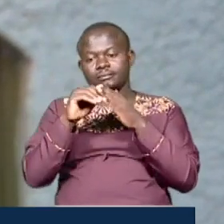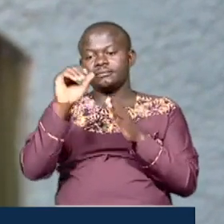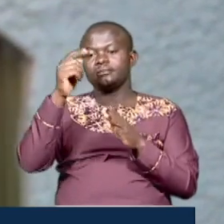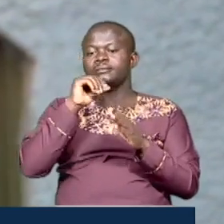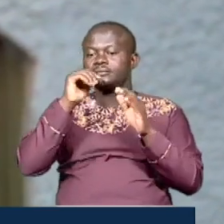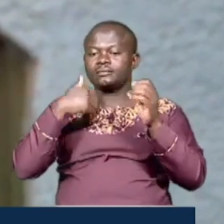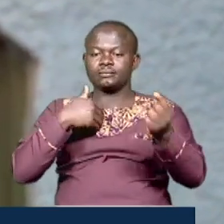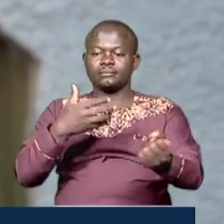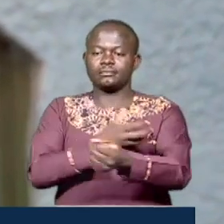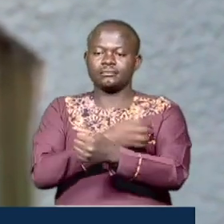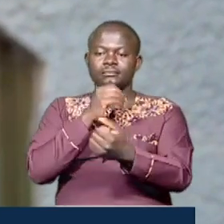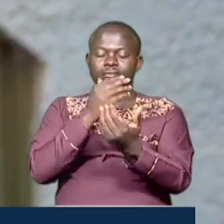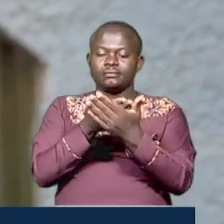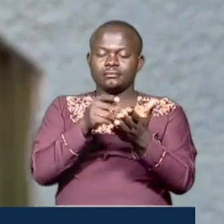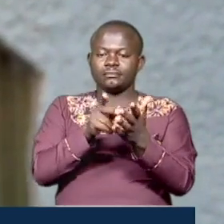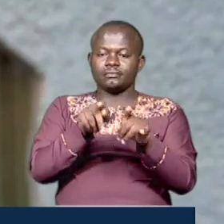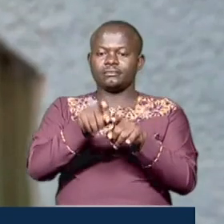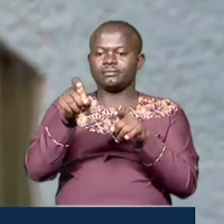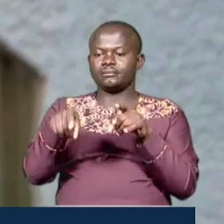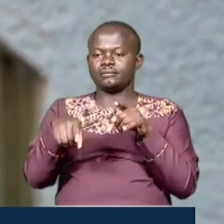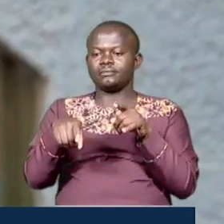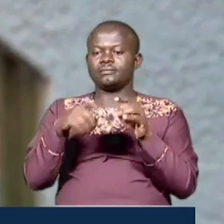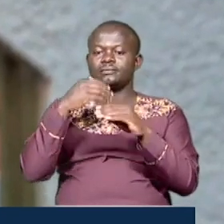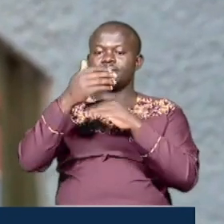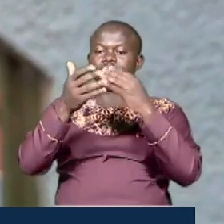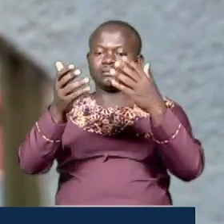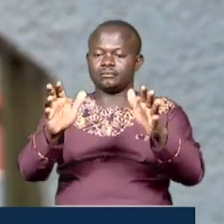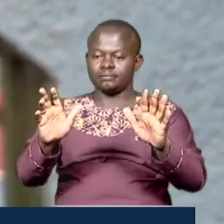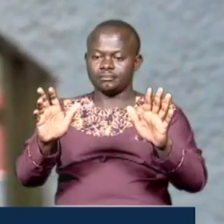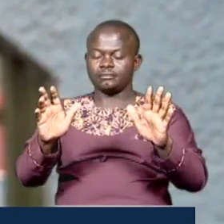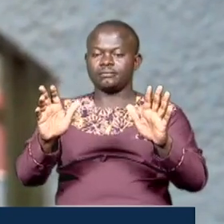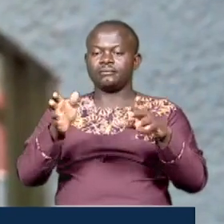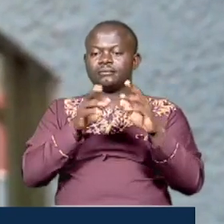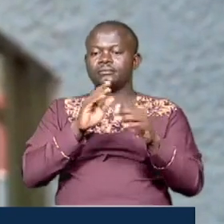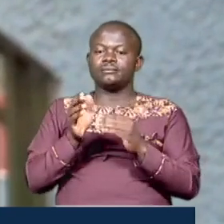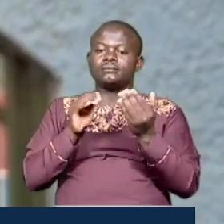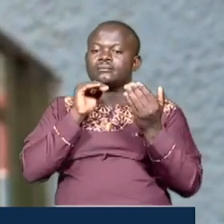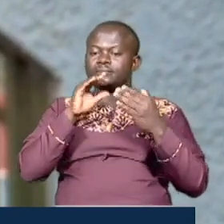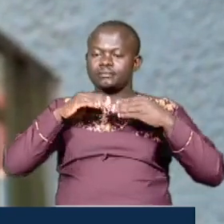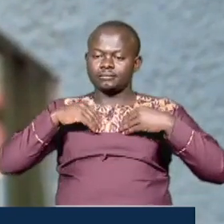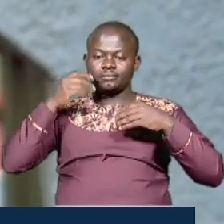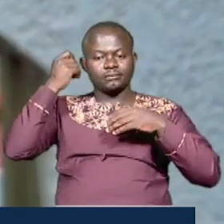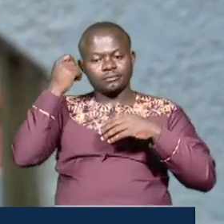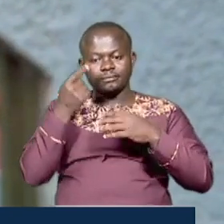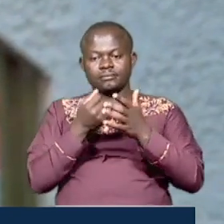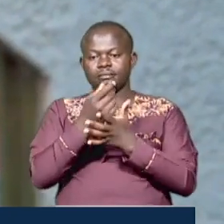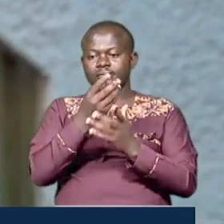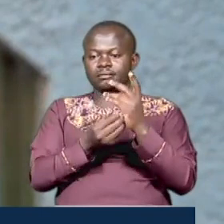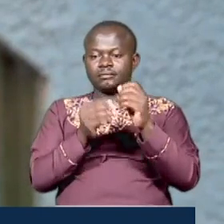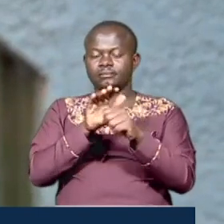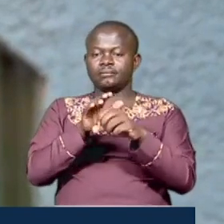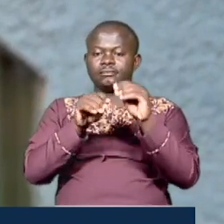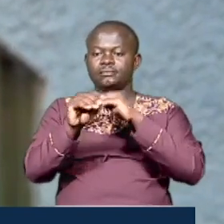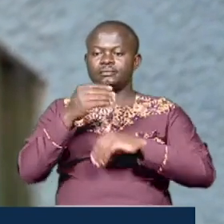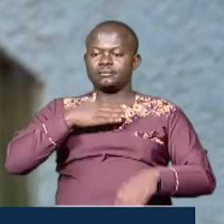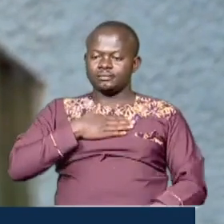adashoboye atari kumwishyuza nk'uko bikwiye birangira n'ubundi nserageje umva byanteje igihombo kinini mu bucuruzi